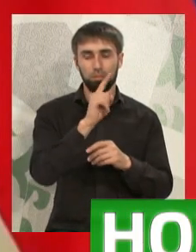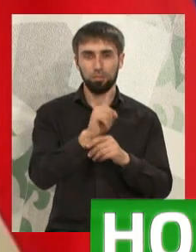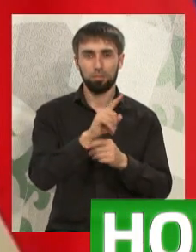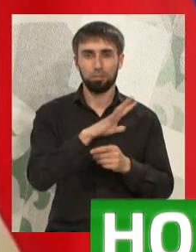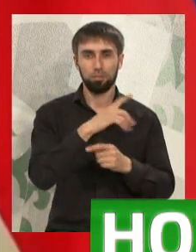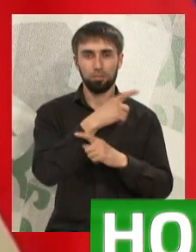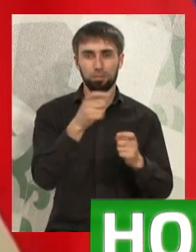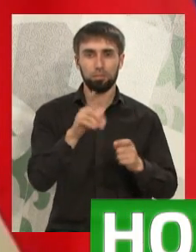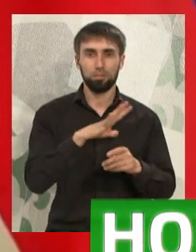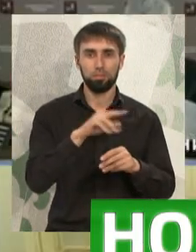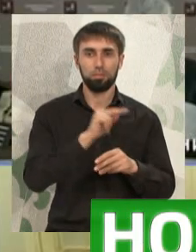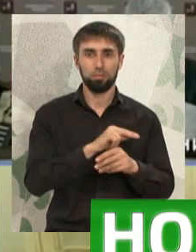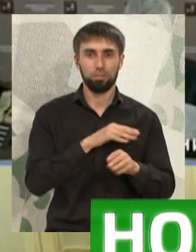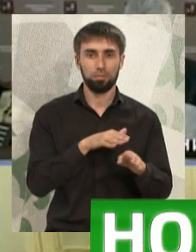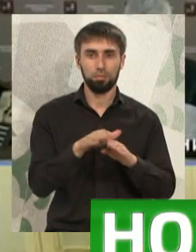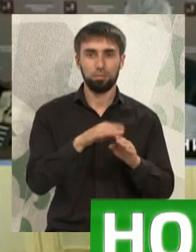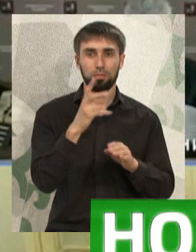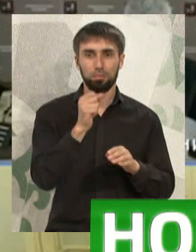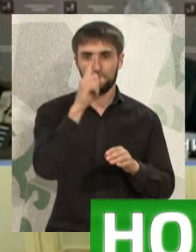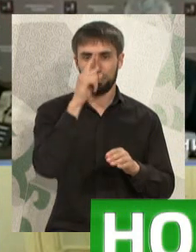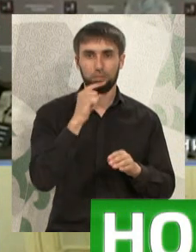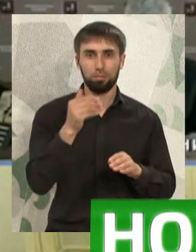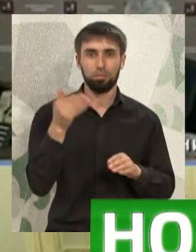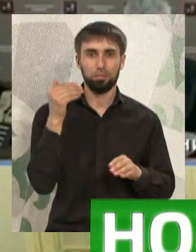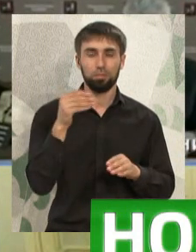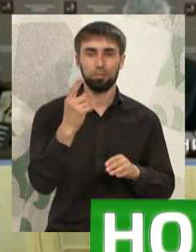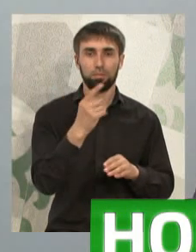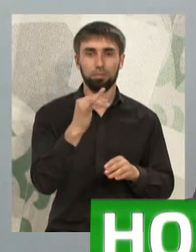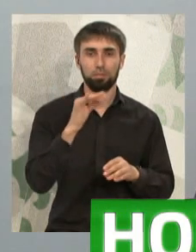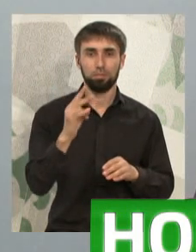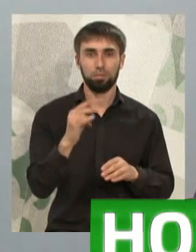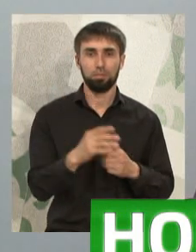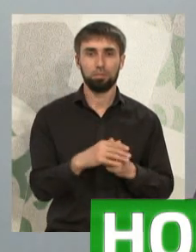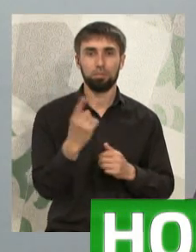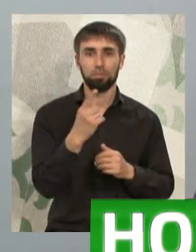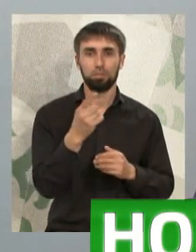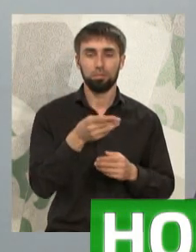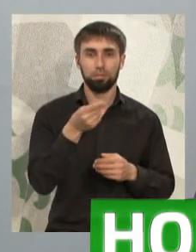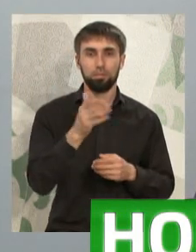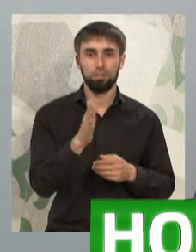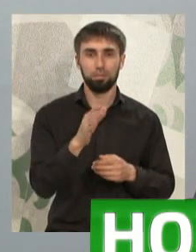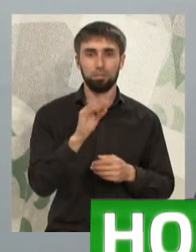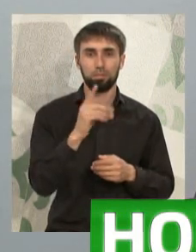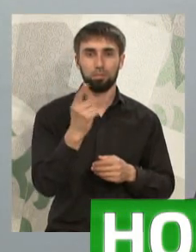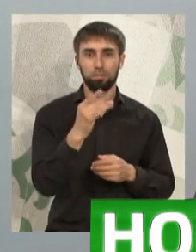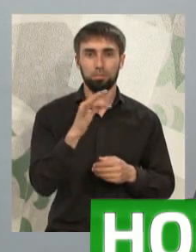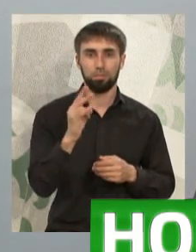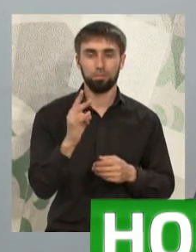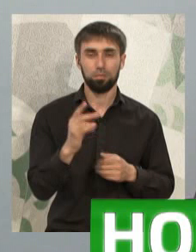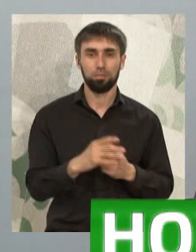завершить подготовительные работы на месяц раньше, то есть к 1 июня. Первая выплата будет произведена с 1 июня с